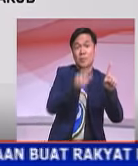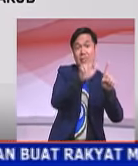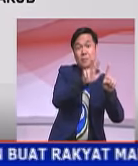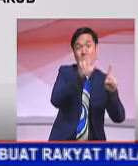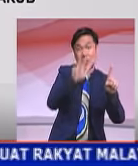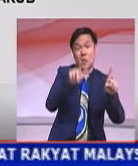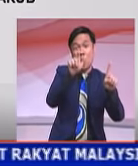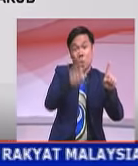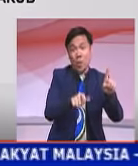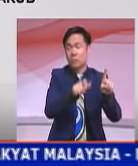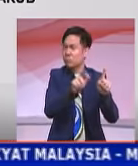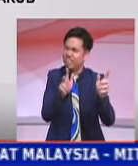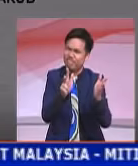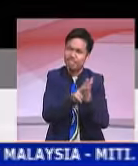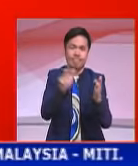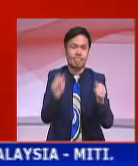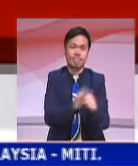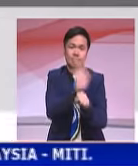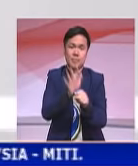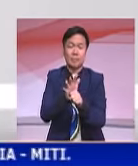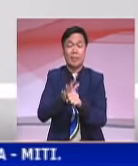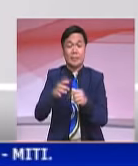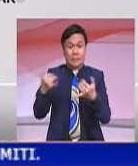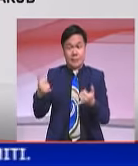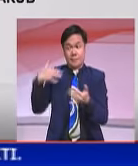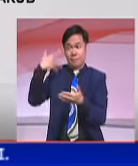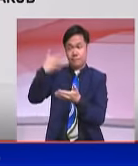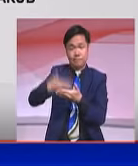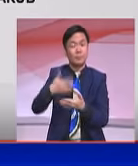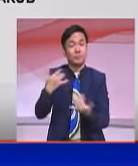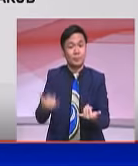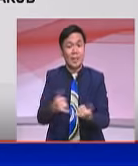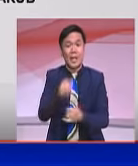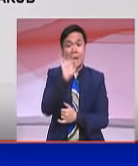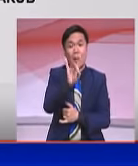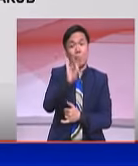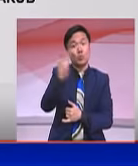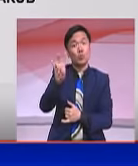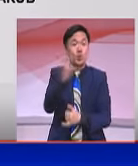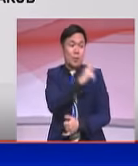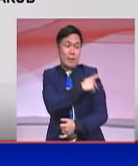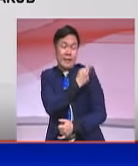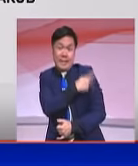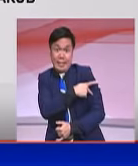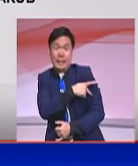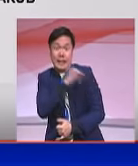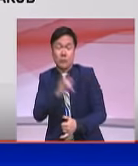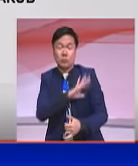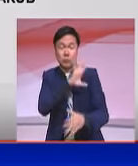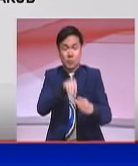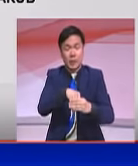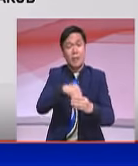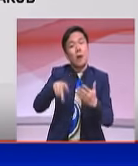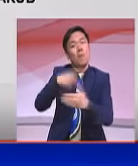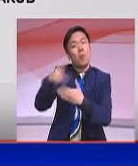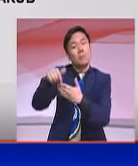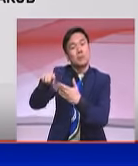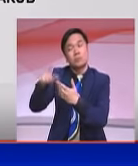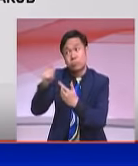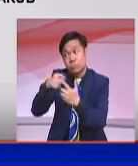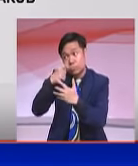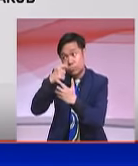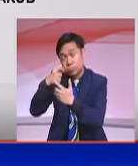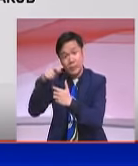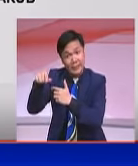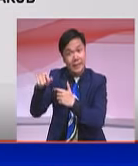133 daripadanya positif. Dan sehingga kini 887 klinik terlibat dengan program saringan yang diwajibkan